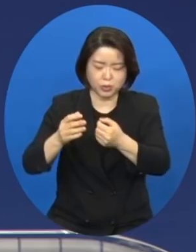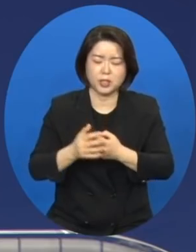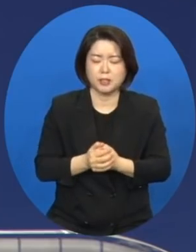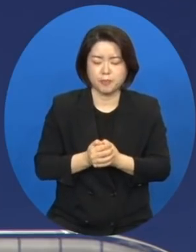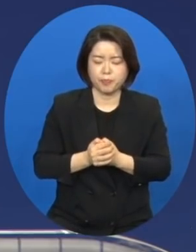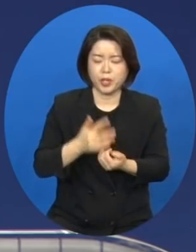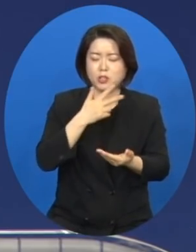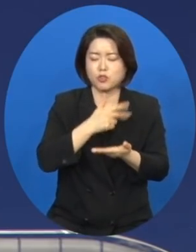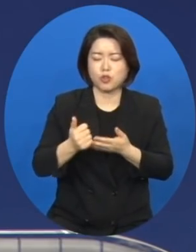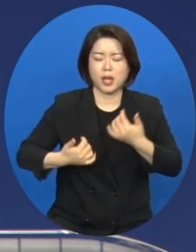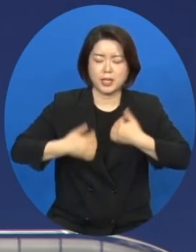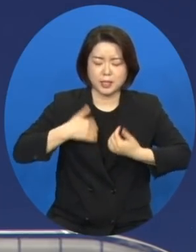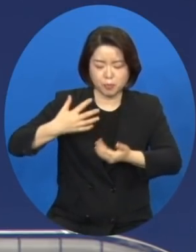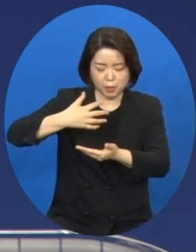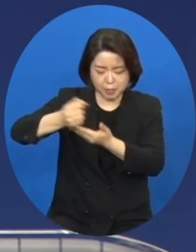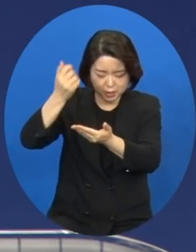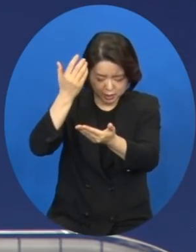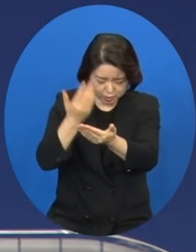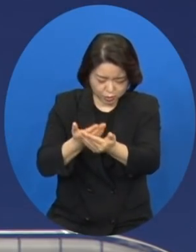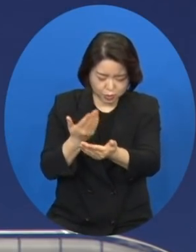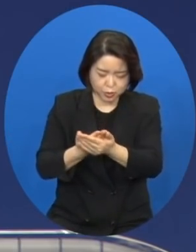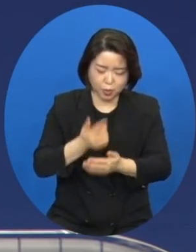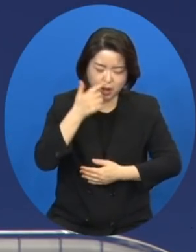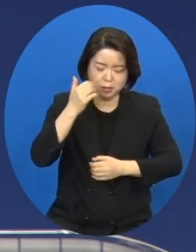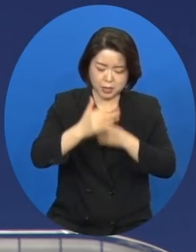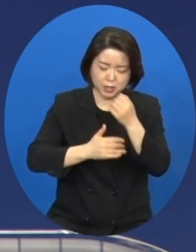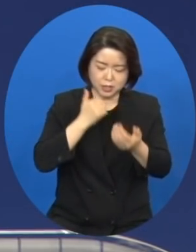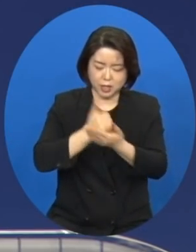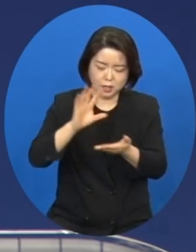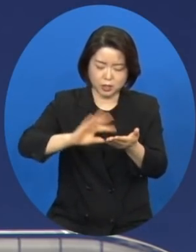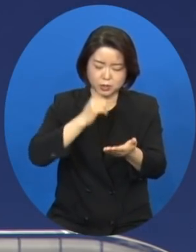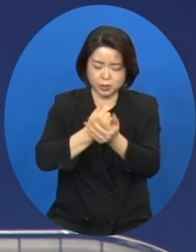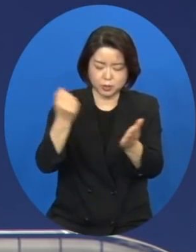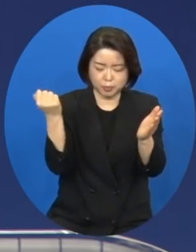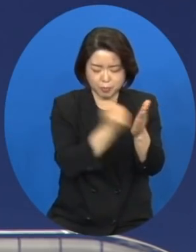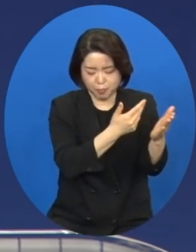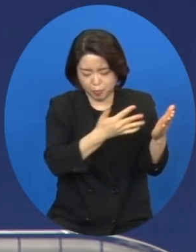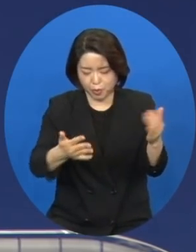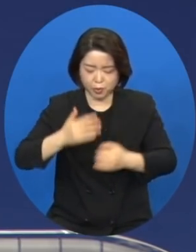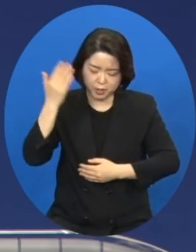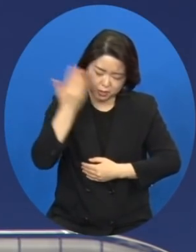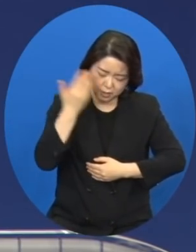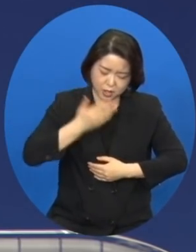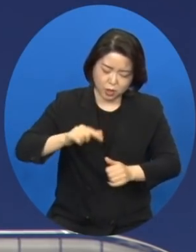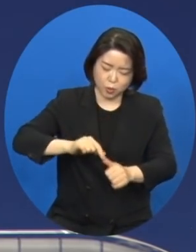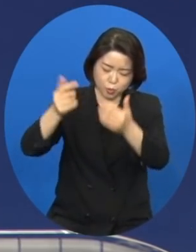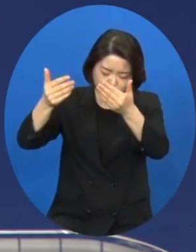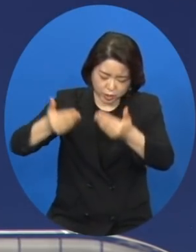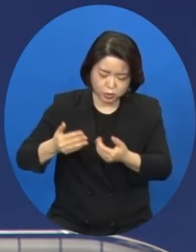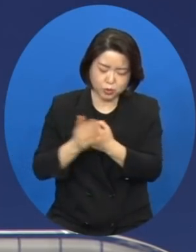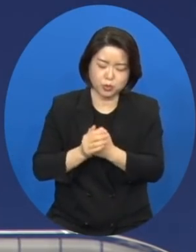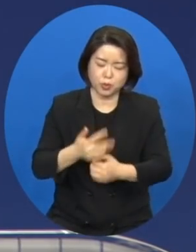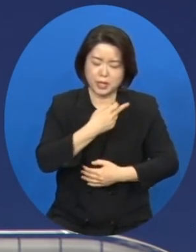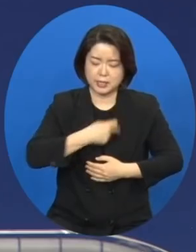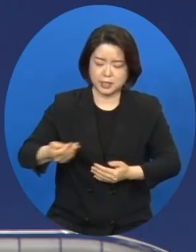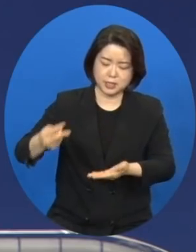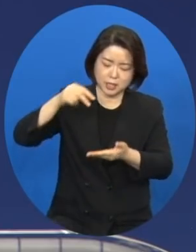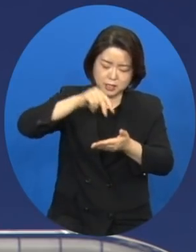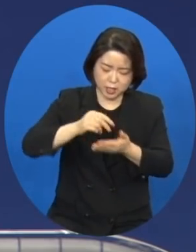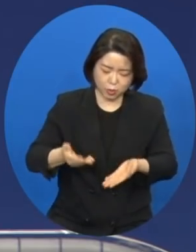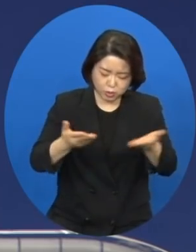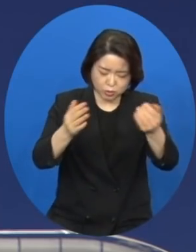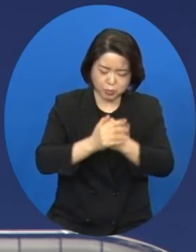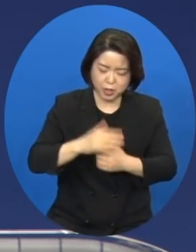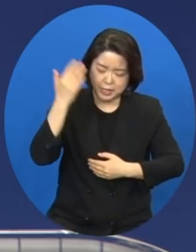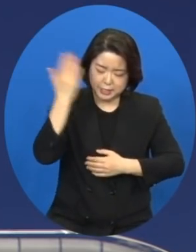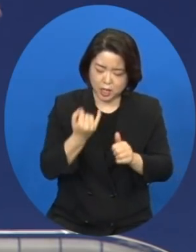올려드리오니 주여 기쁘게 받아주시고 아버지 하나님 그리스도의 보혈로 정결케 하고 구원하고 제자를 세우며 또한